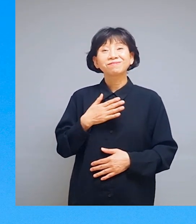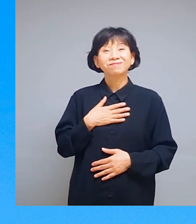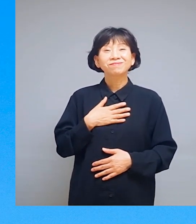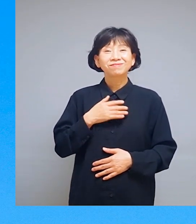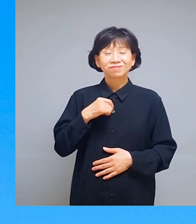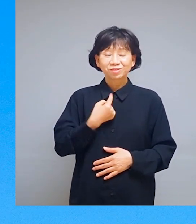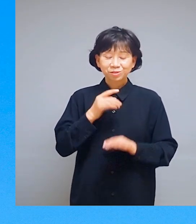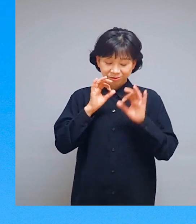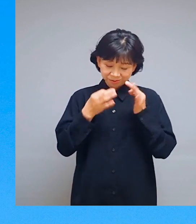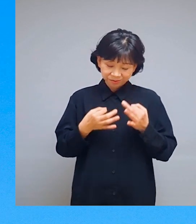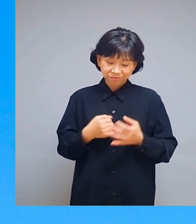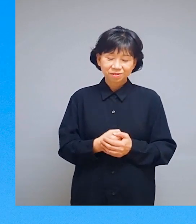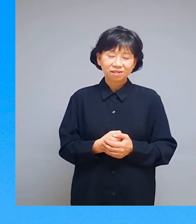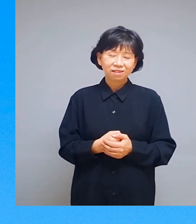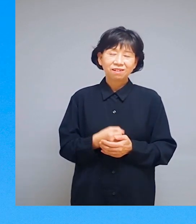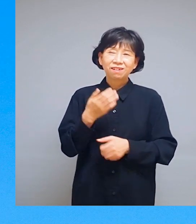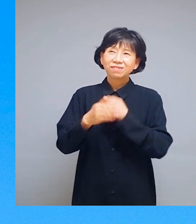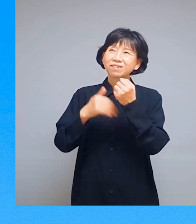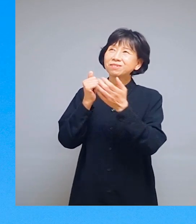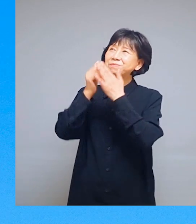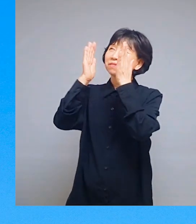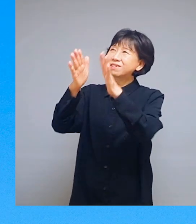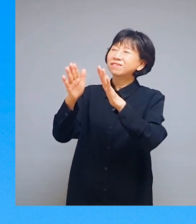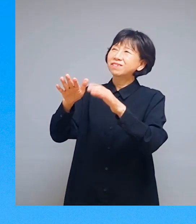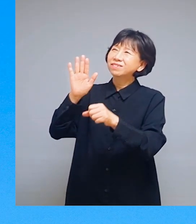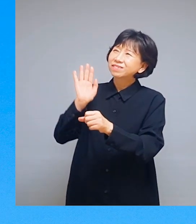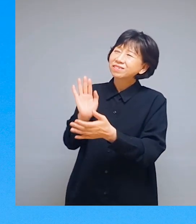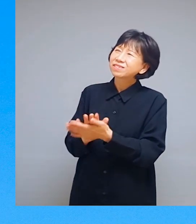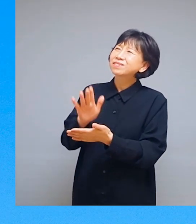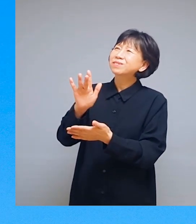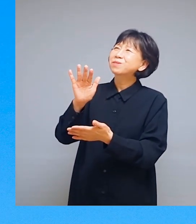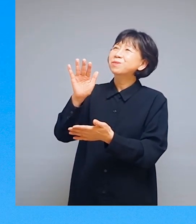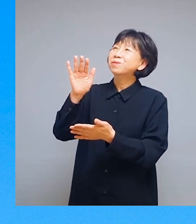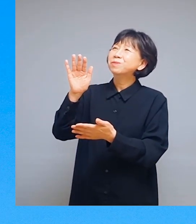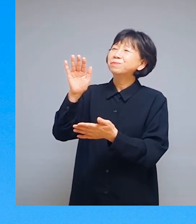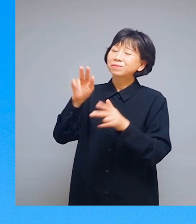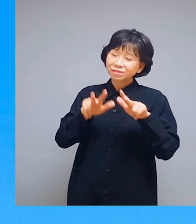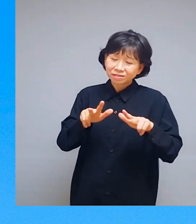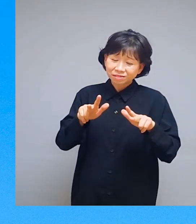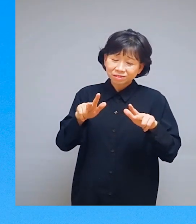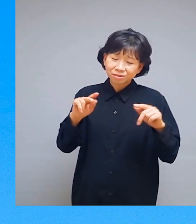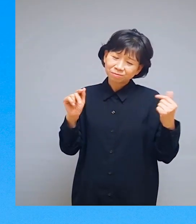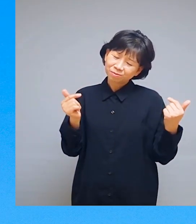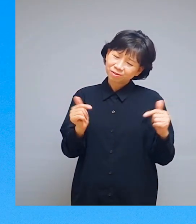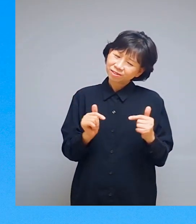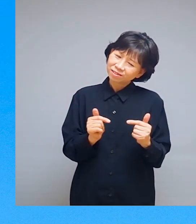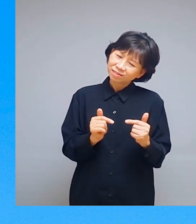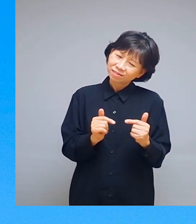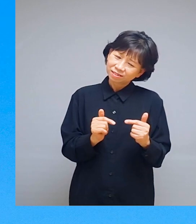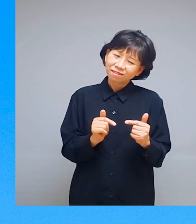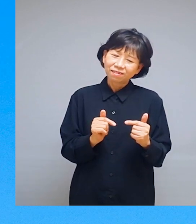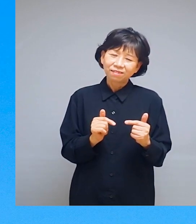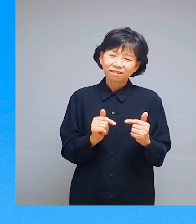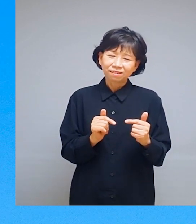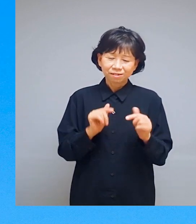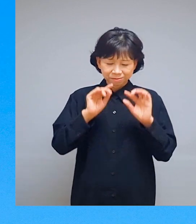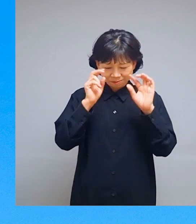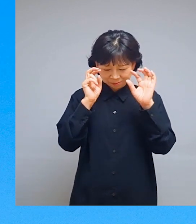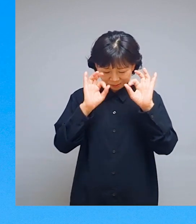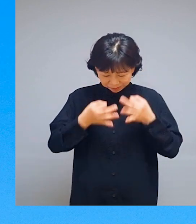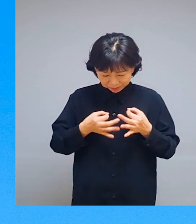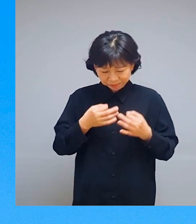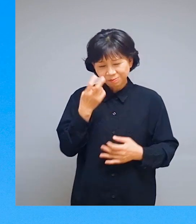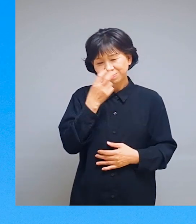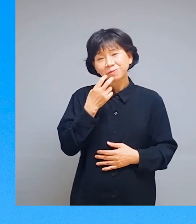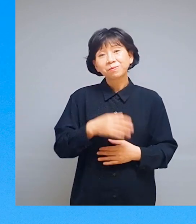제가 정말 하나님께 향한 그런 마음들이 예전에 이랬는데 지금은 좀 덜한 것 같네? 제가. 오늘